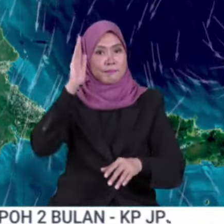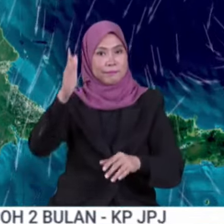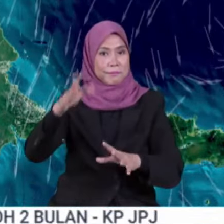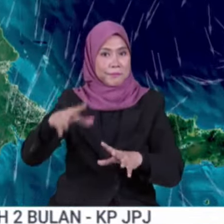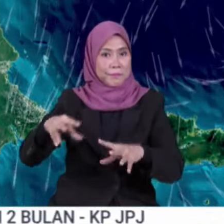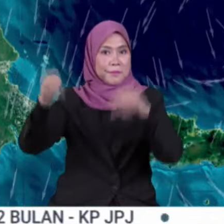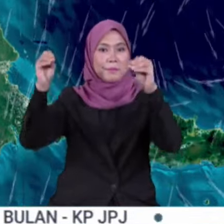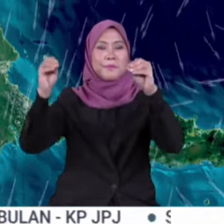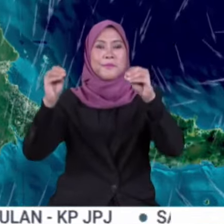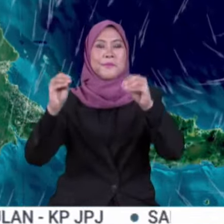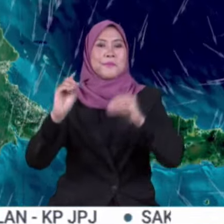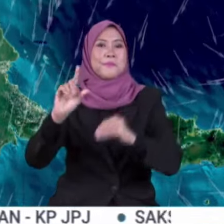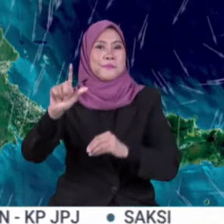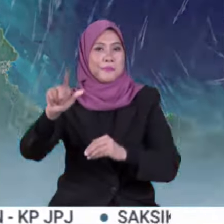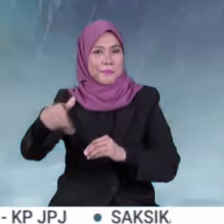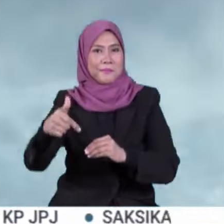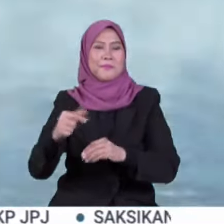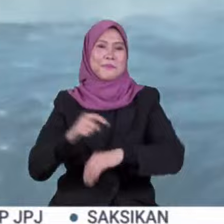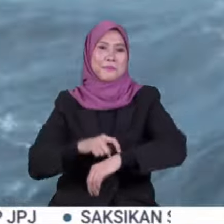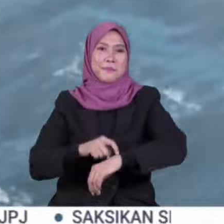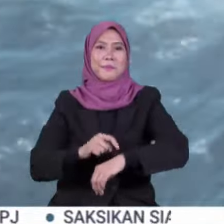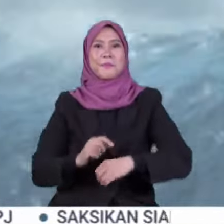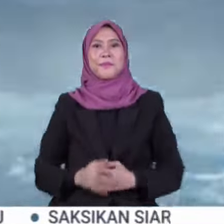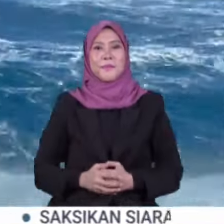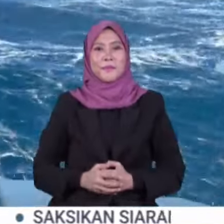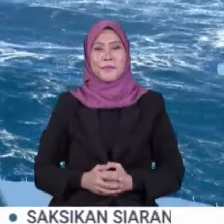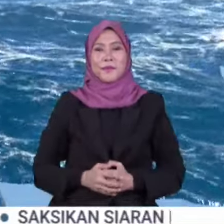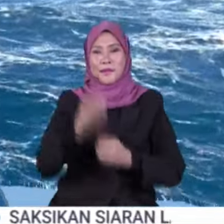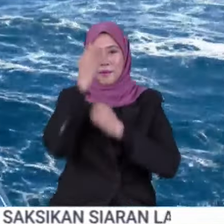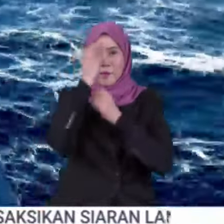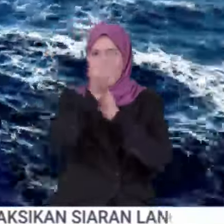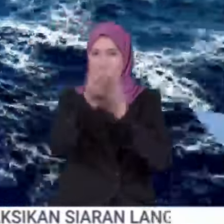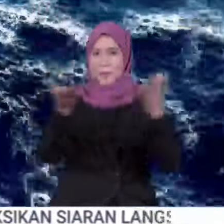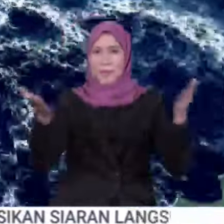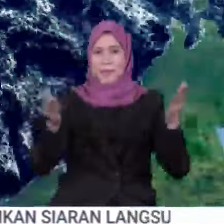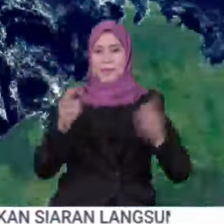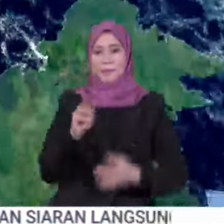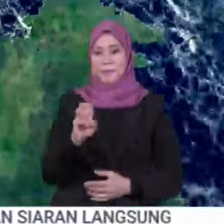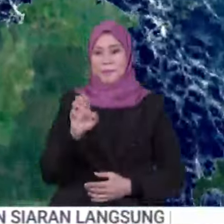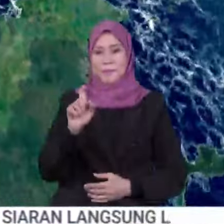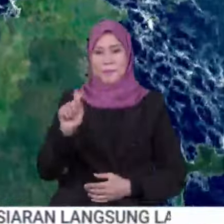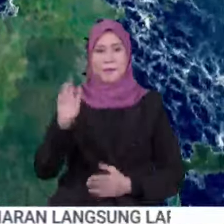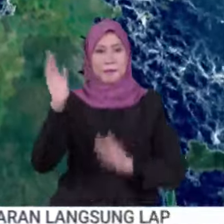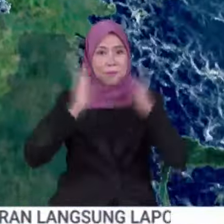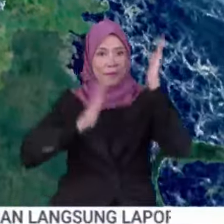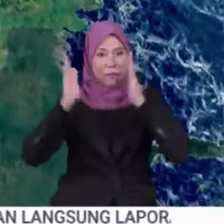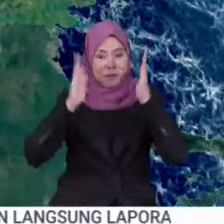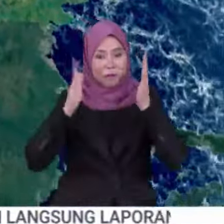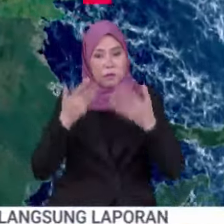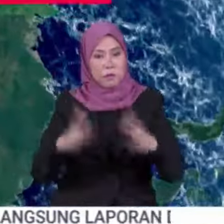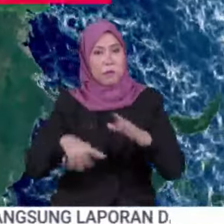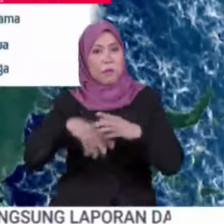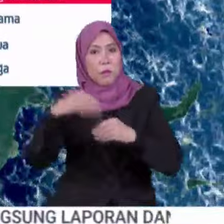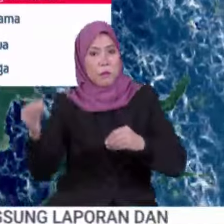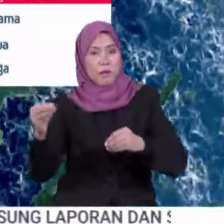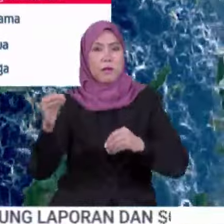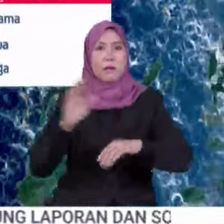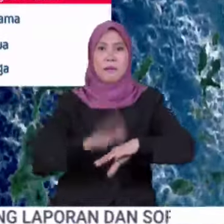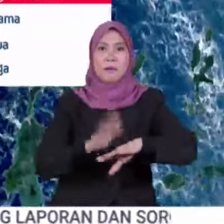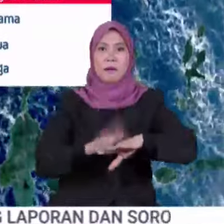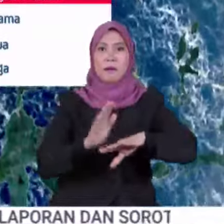pulih dalam sedikit masa lagi. Baiklah, untuk makluman semua juga, Met Malaysia telah pun mengeluarkan amaran angin kencang